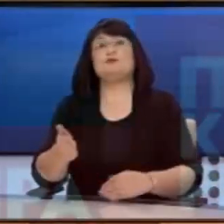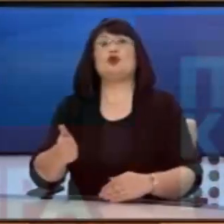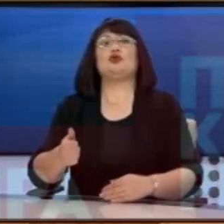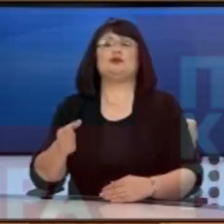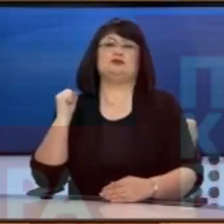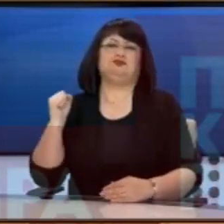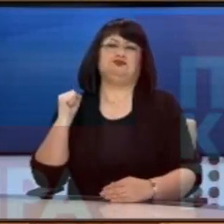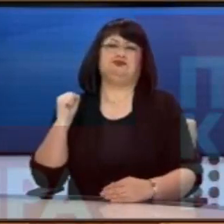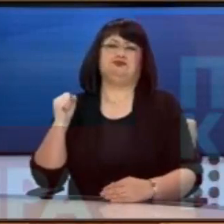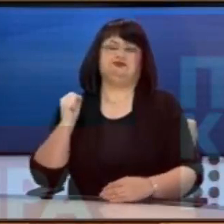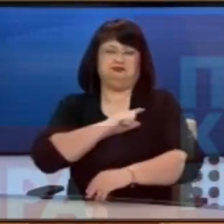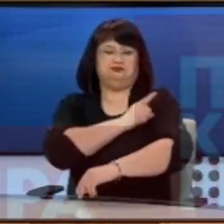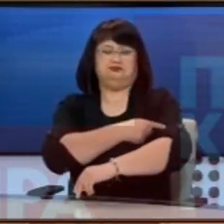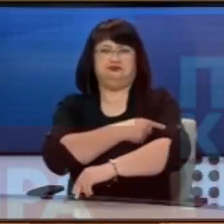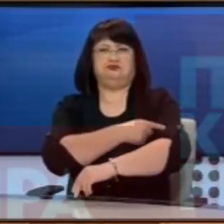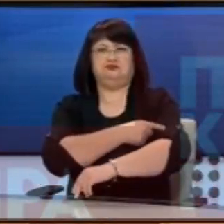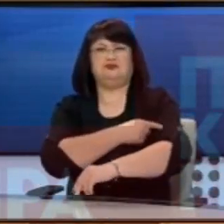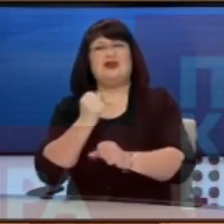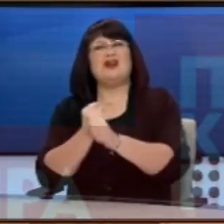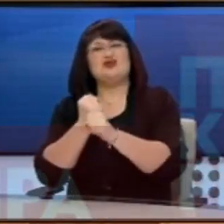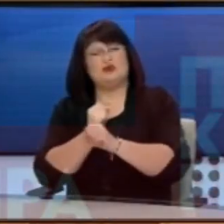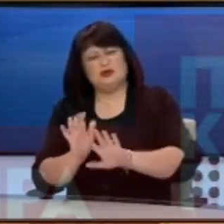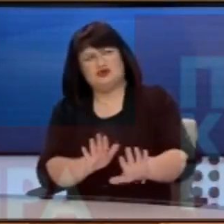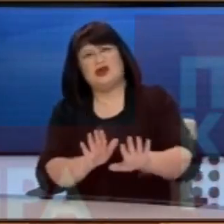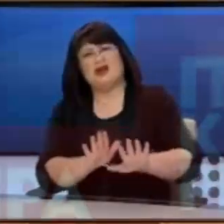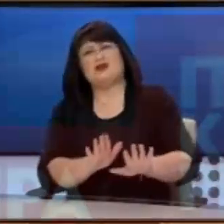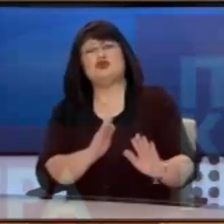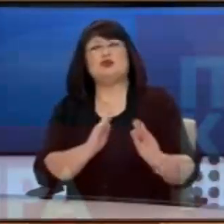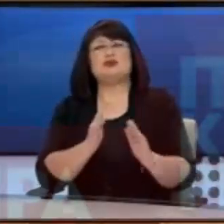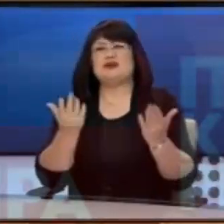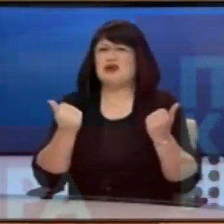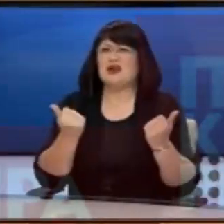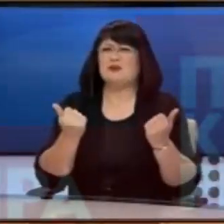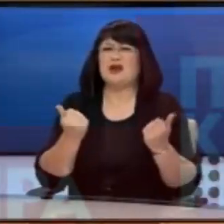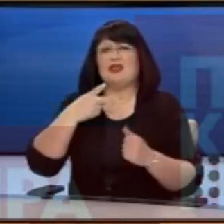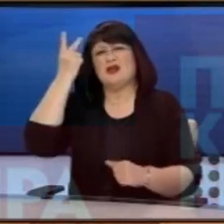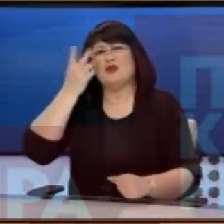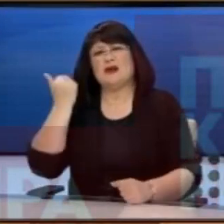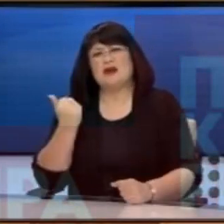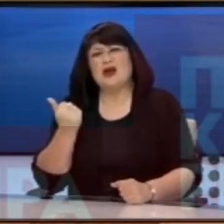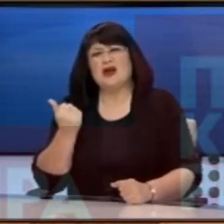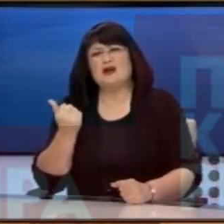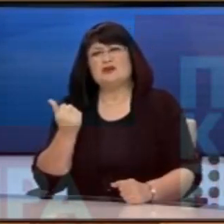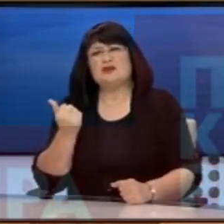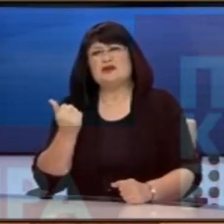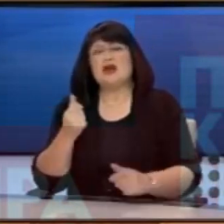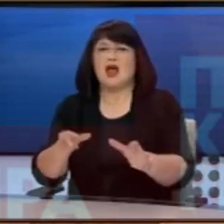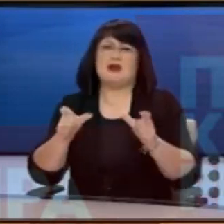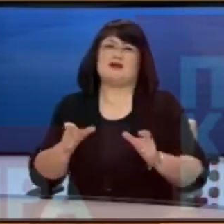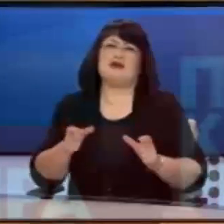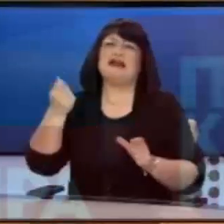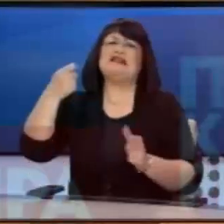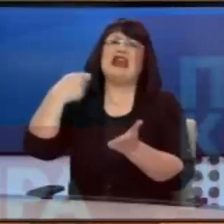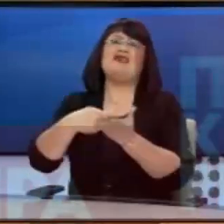ισχυρός και να αφαιθεί ο εργαζόμενος χωρίς προστασία, χωρίς δικαιώματα, ανασφαλής και με